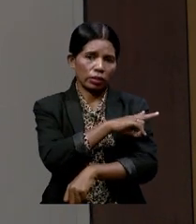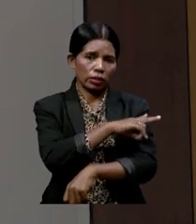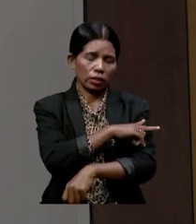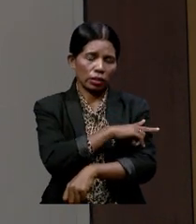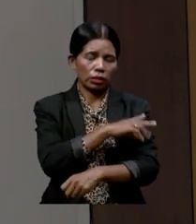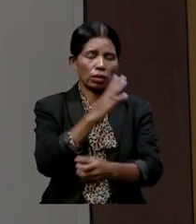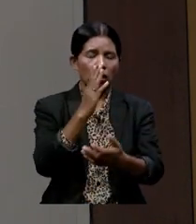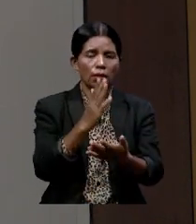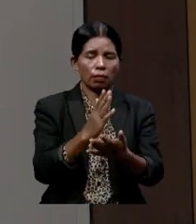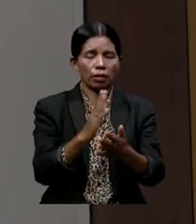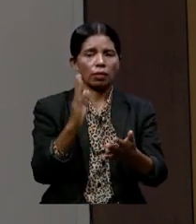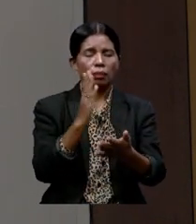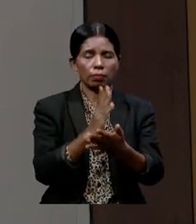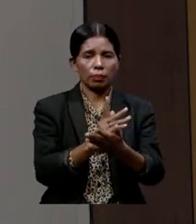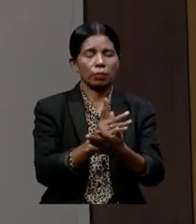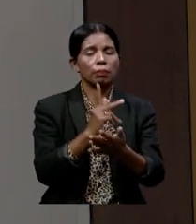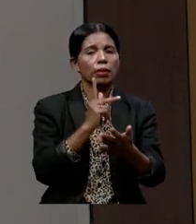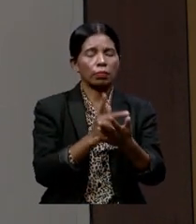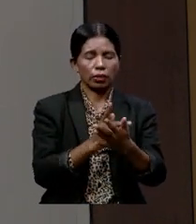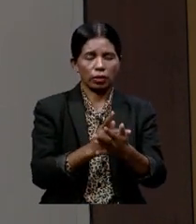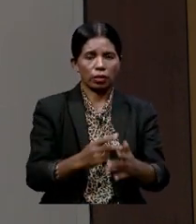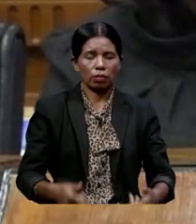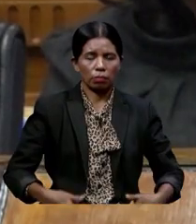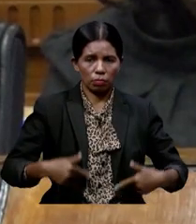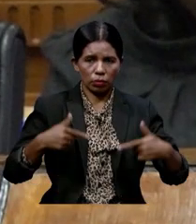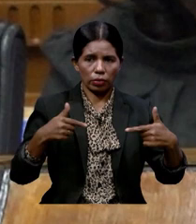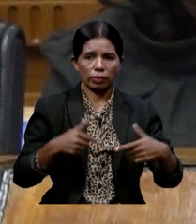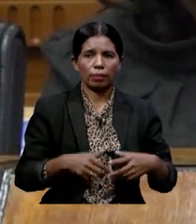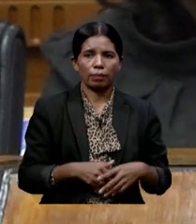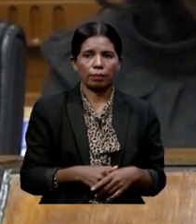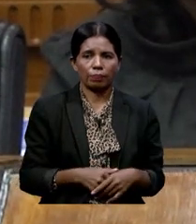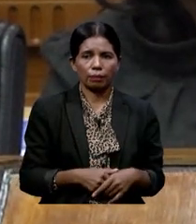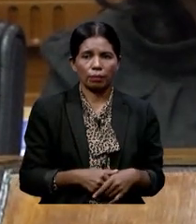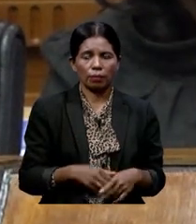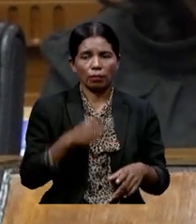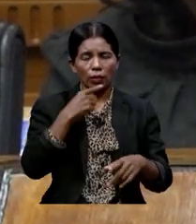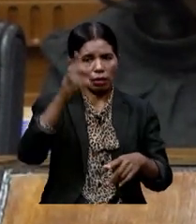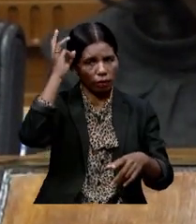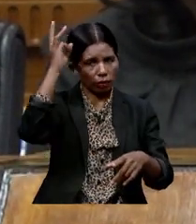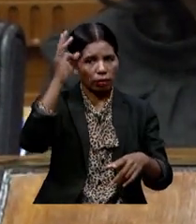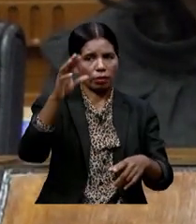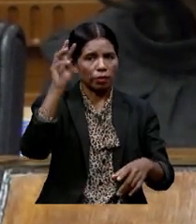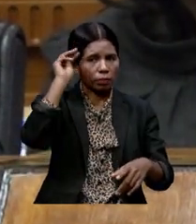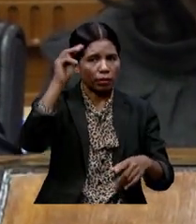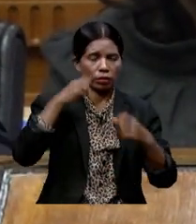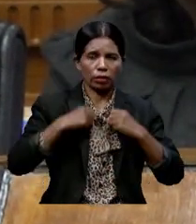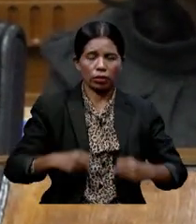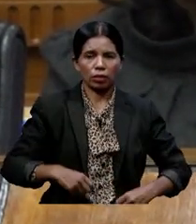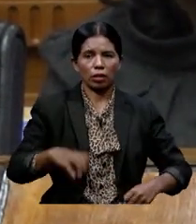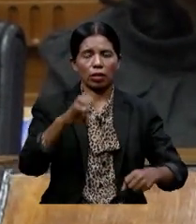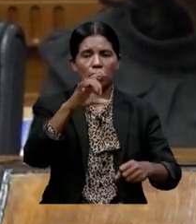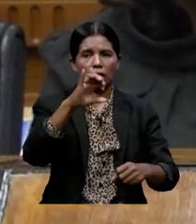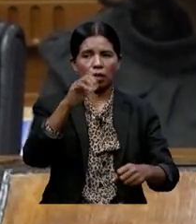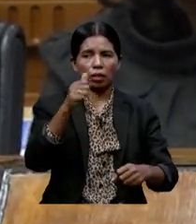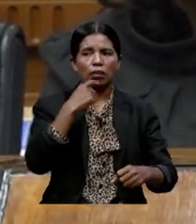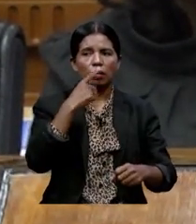moris iha se es depois de asu tata. Hatamba preocupasaun ne ministra Saudi Elia Dujre Samaral